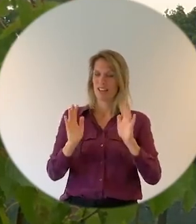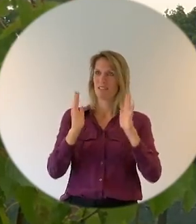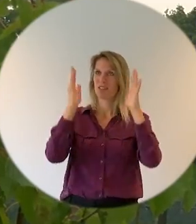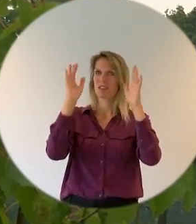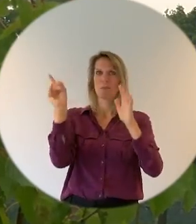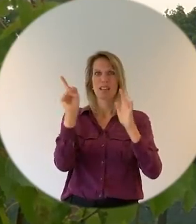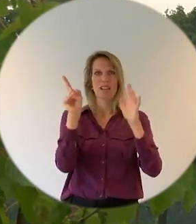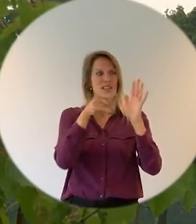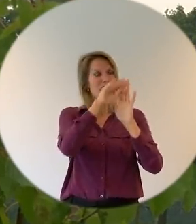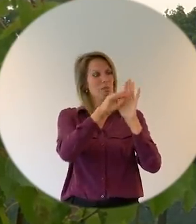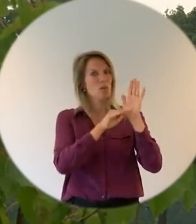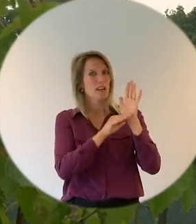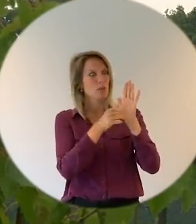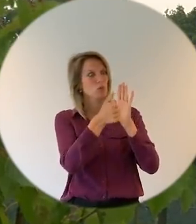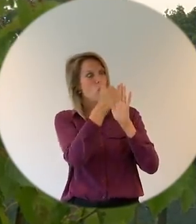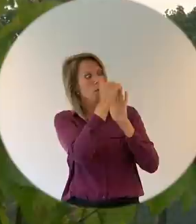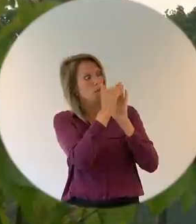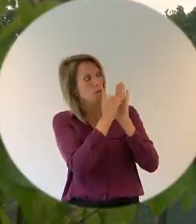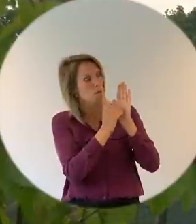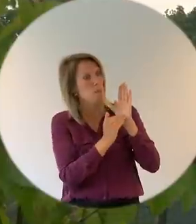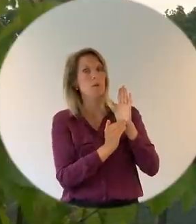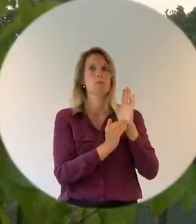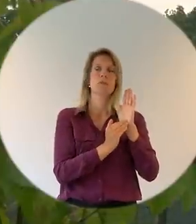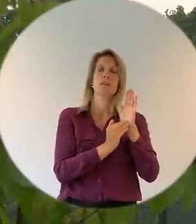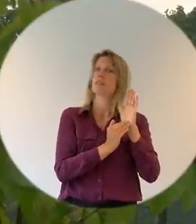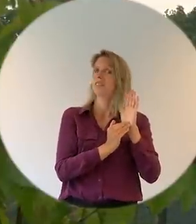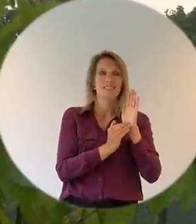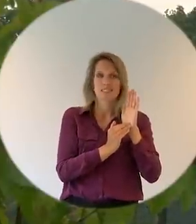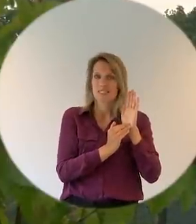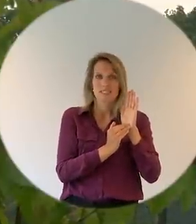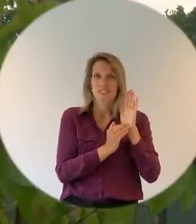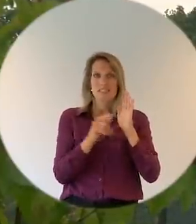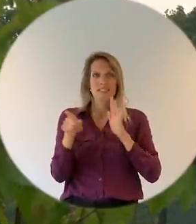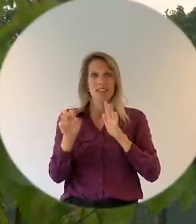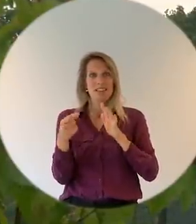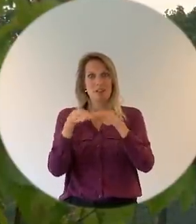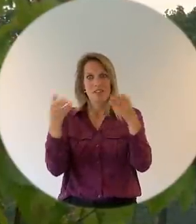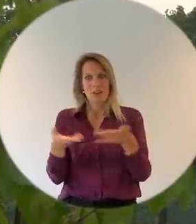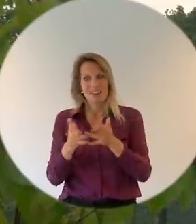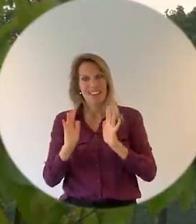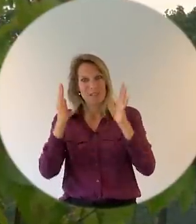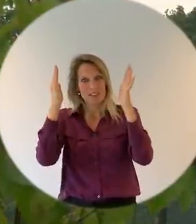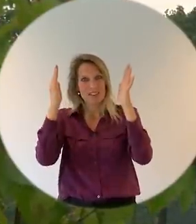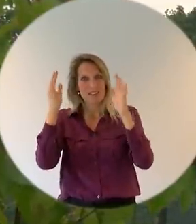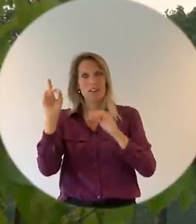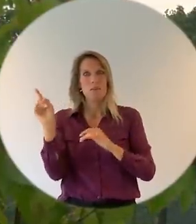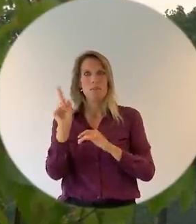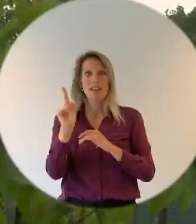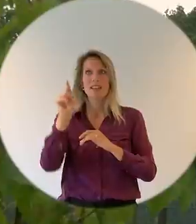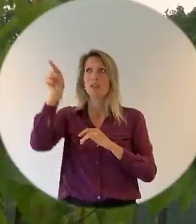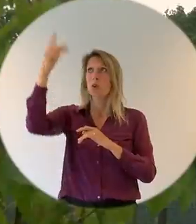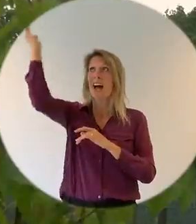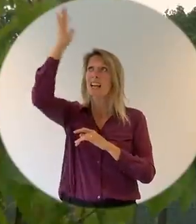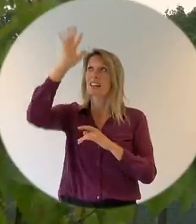allemaal regels en voorschriften. Leven in die nieuwe wereld is een leven geleid door de